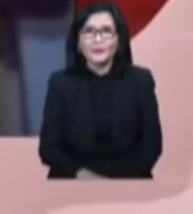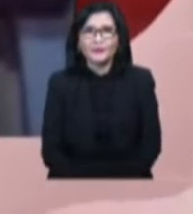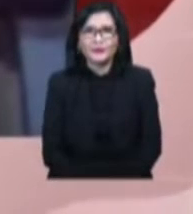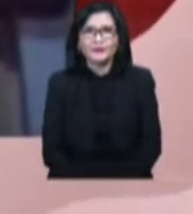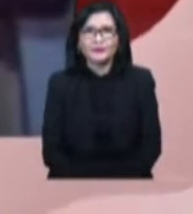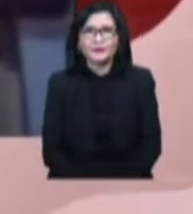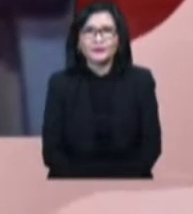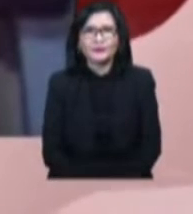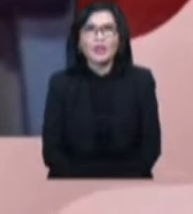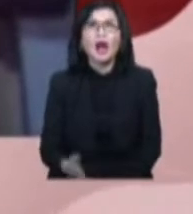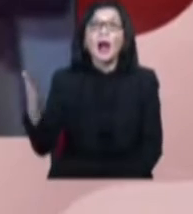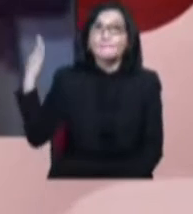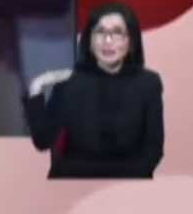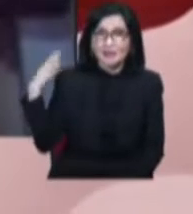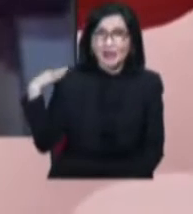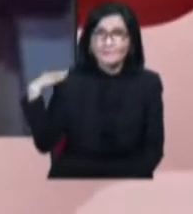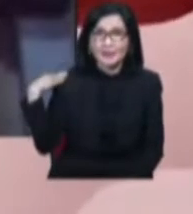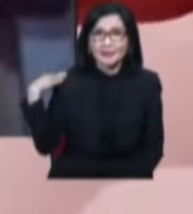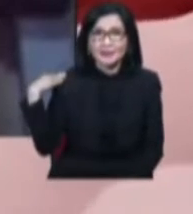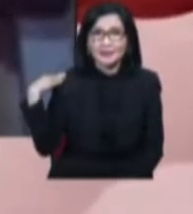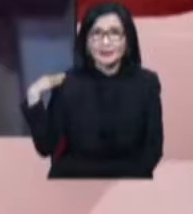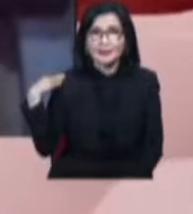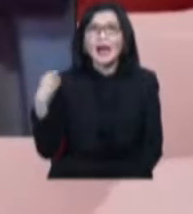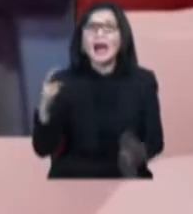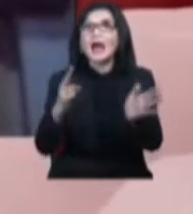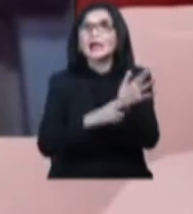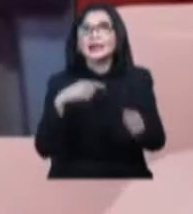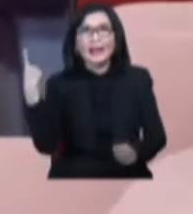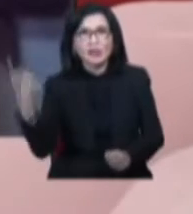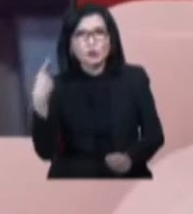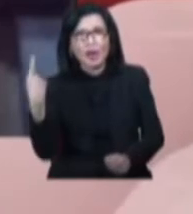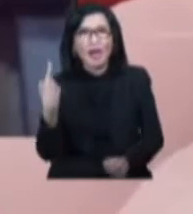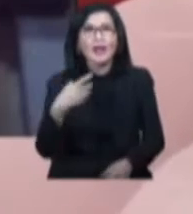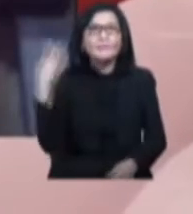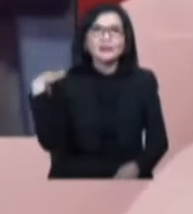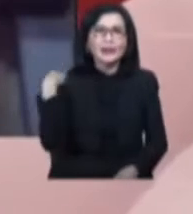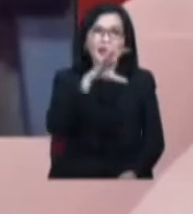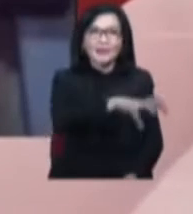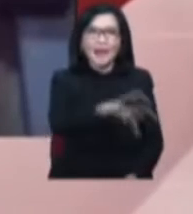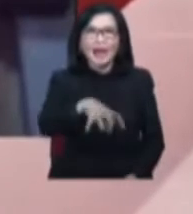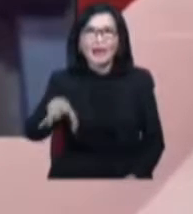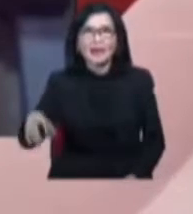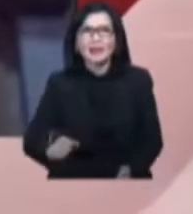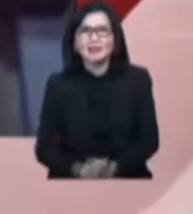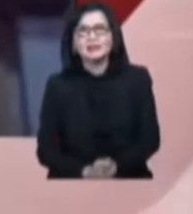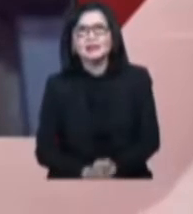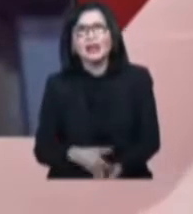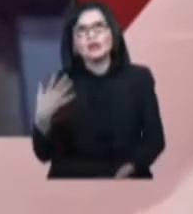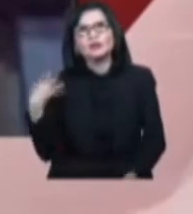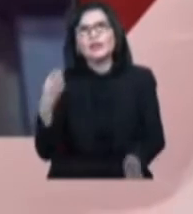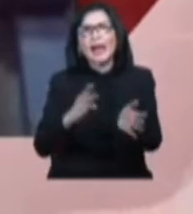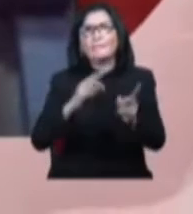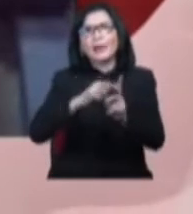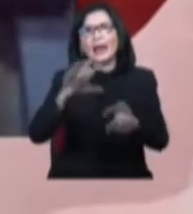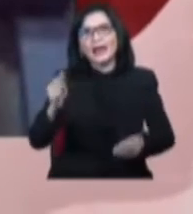baik pejabat-pejabat tingkat nasional tingkat daerah legislatif maupun eksekutif